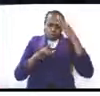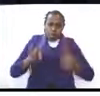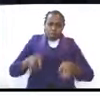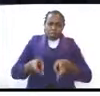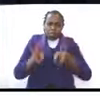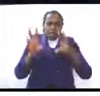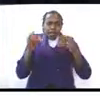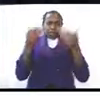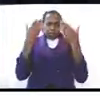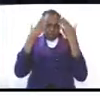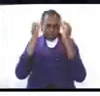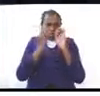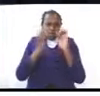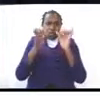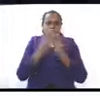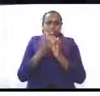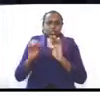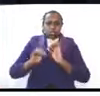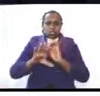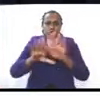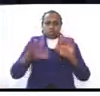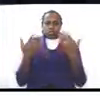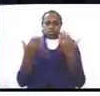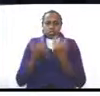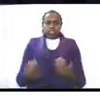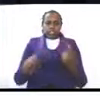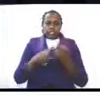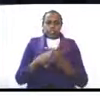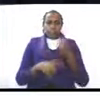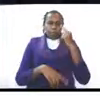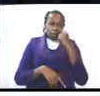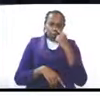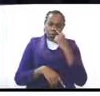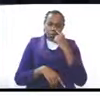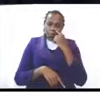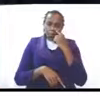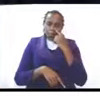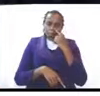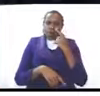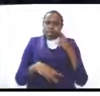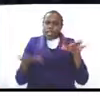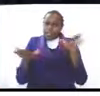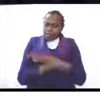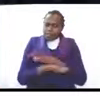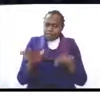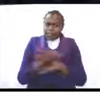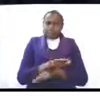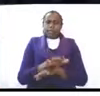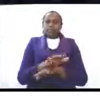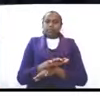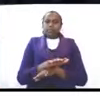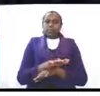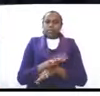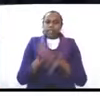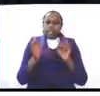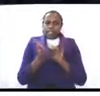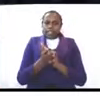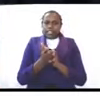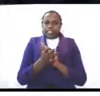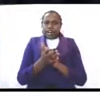vipi ili kufikia watoto wakiwa nyumbani. Yale mambo yote Mungu ambao